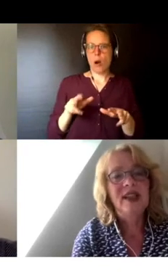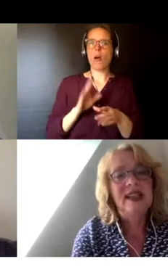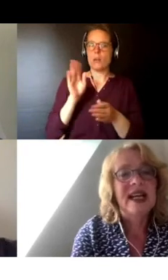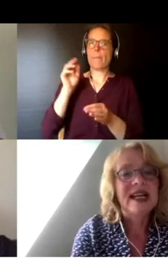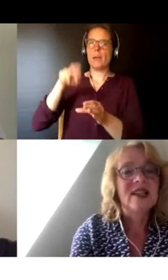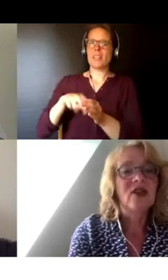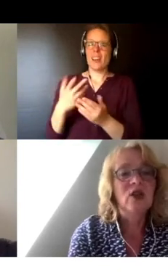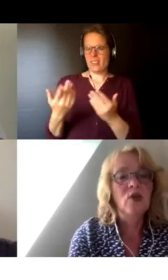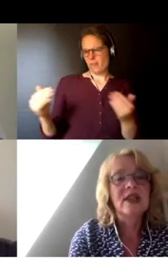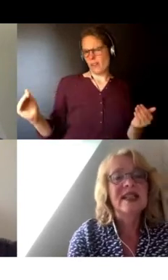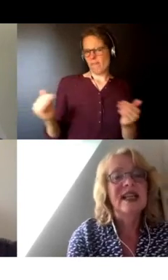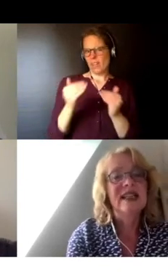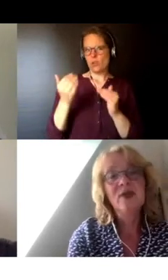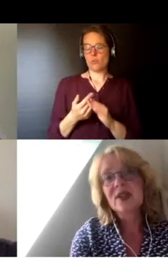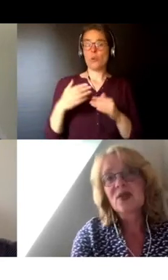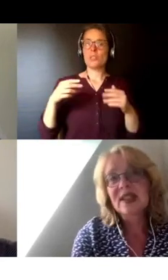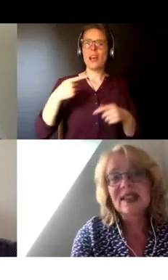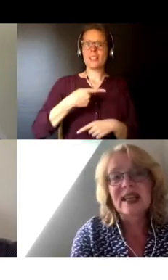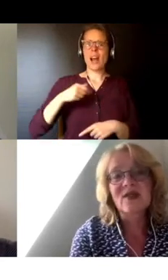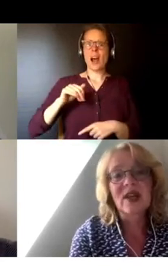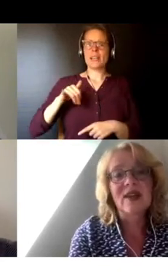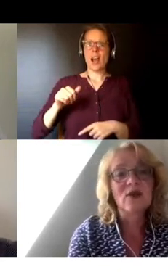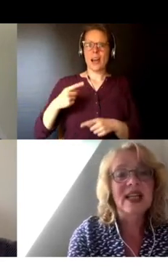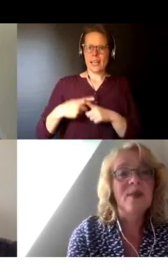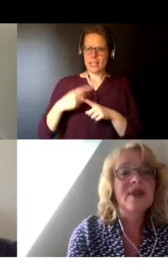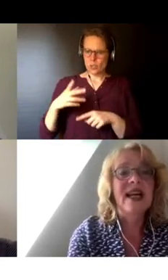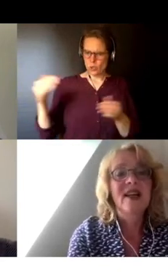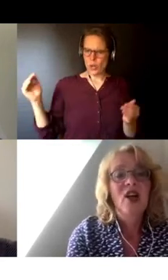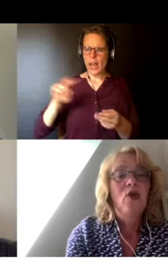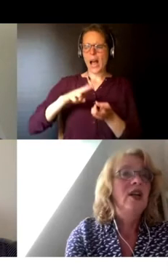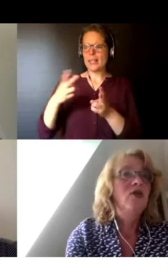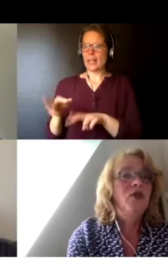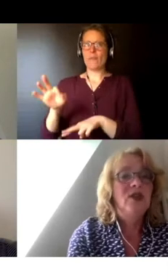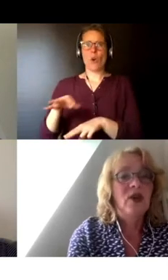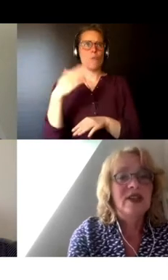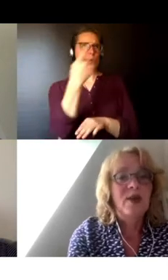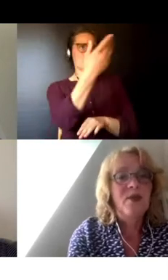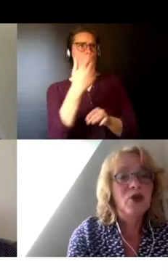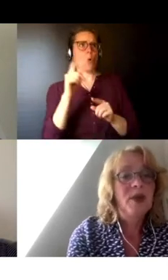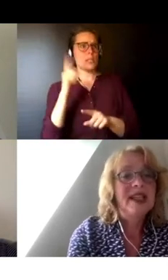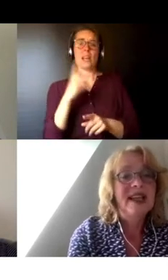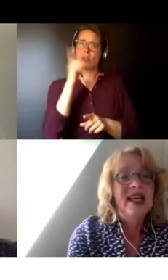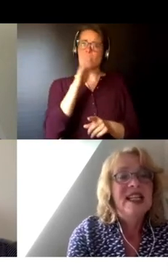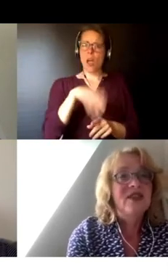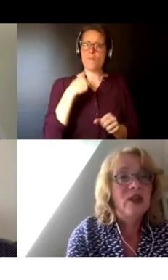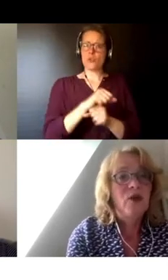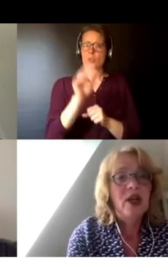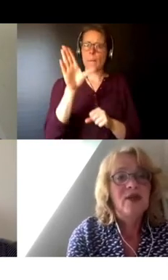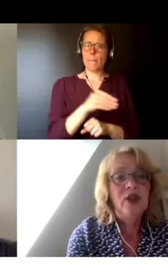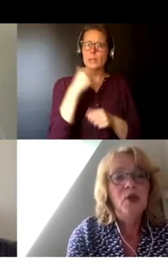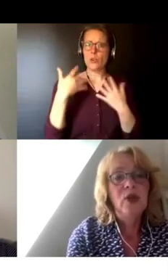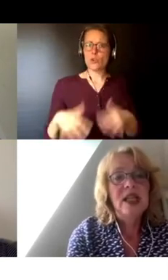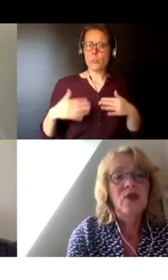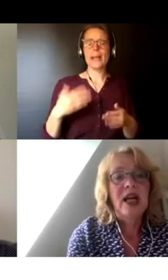widersprüchlich. Gaia-X soll die große Alternative zu diesen internationalen Unternehmen sein und dann dürfen die trotzdem mitspielen. Deswegen